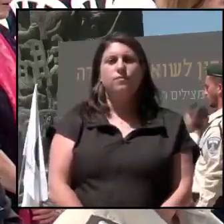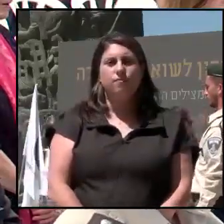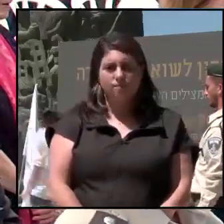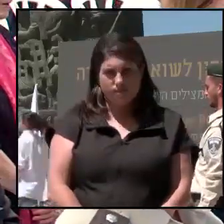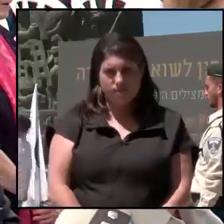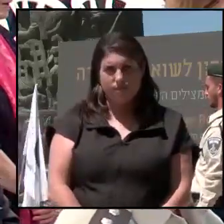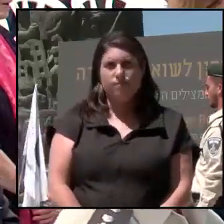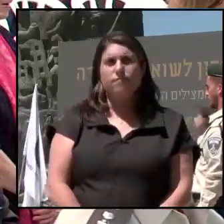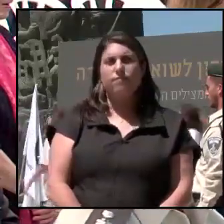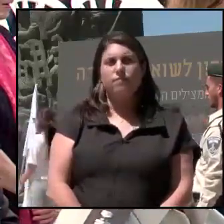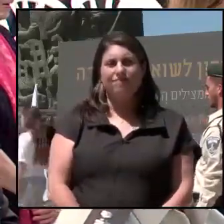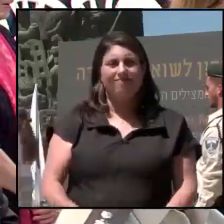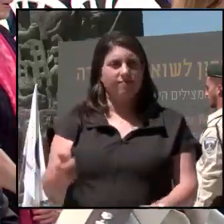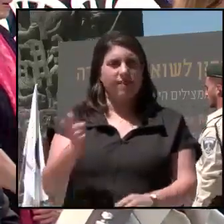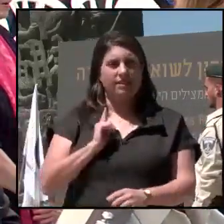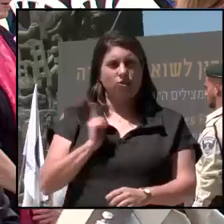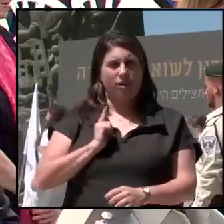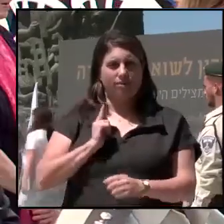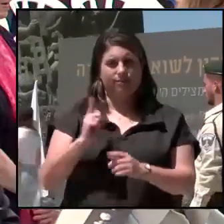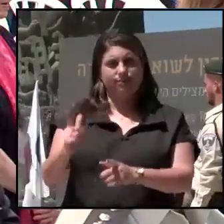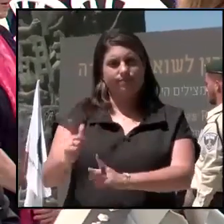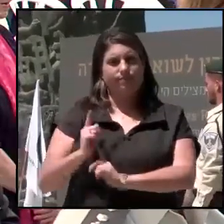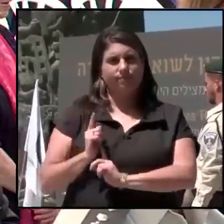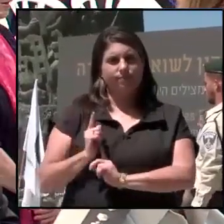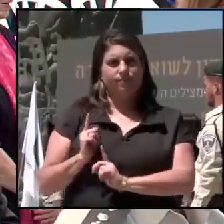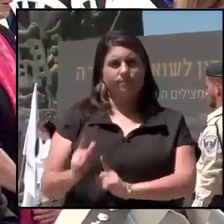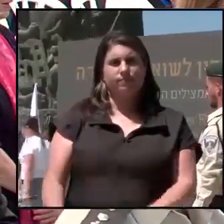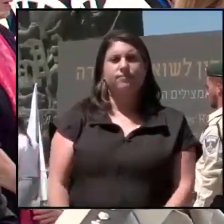שמר ידגל את נשקו. גייל, שיק.